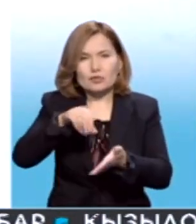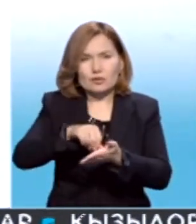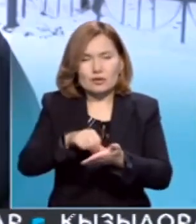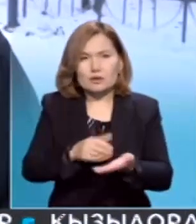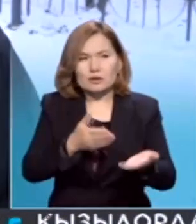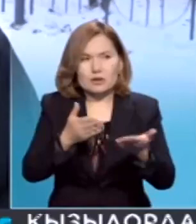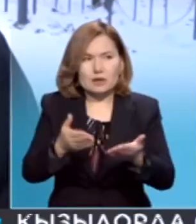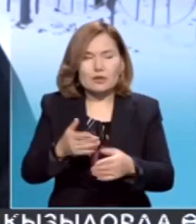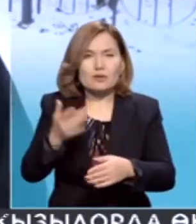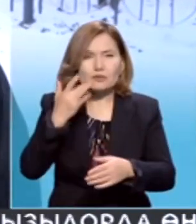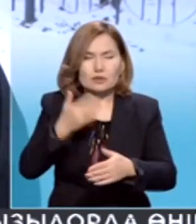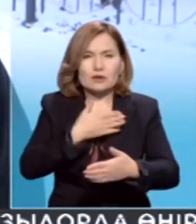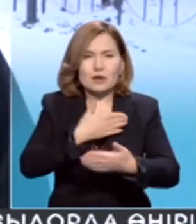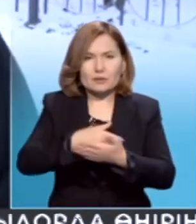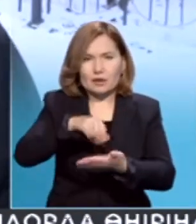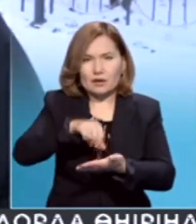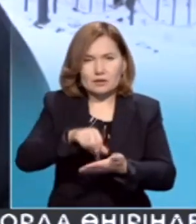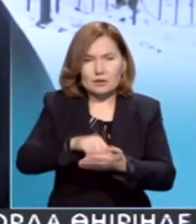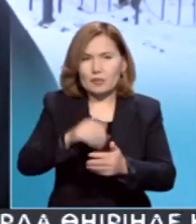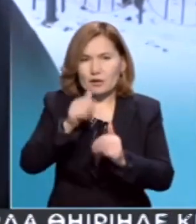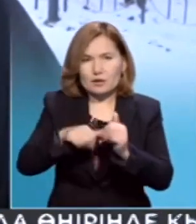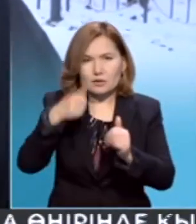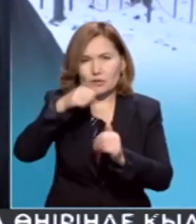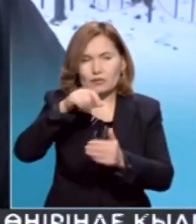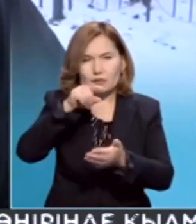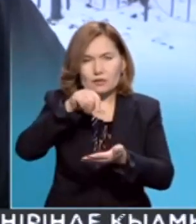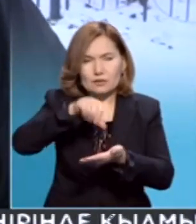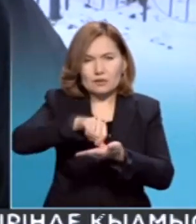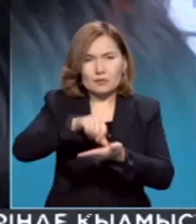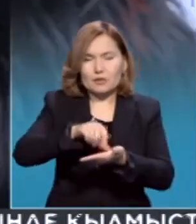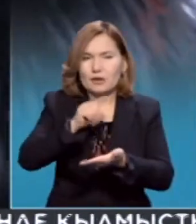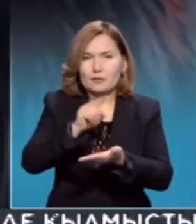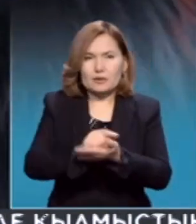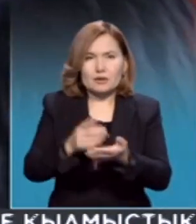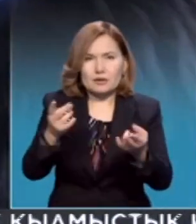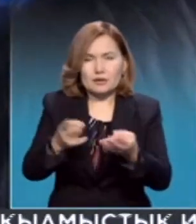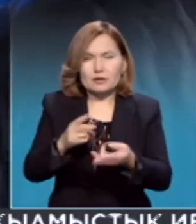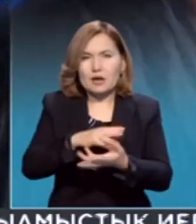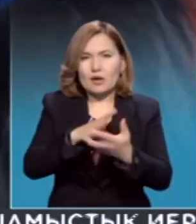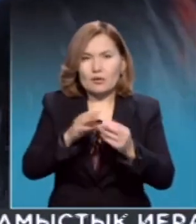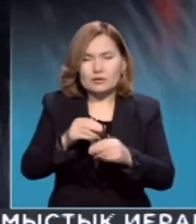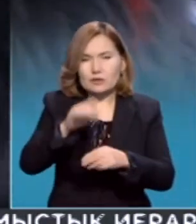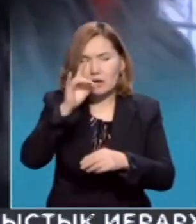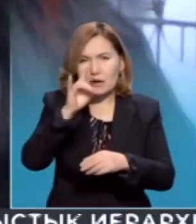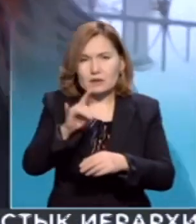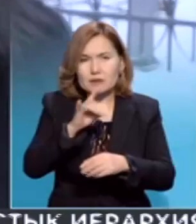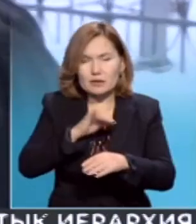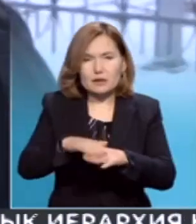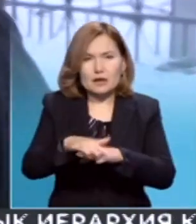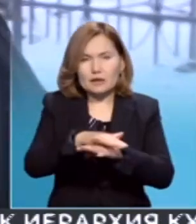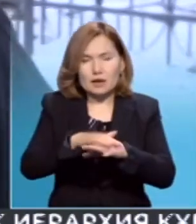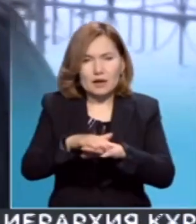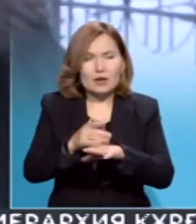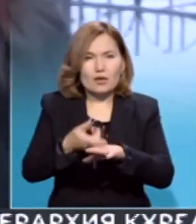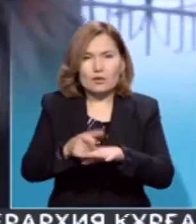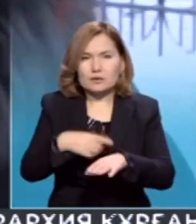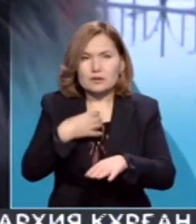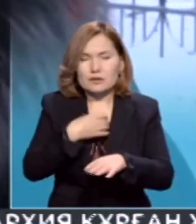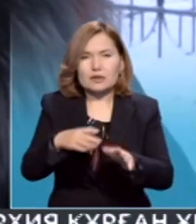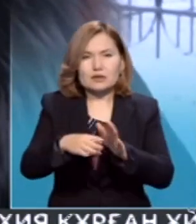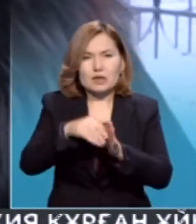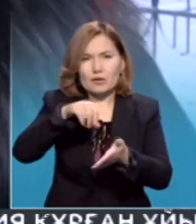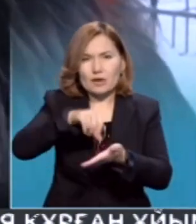болған кезде. Қатысамыз обязательно. Міндетті түрде барамыз. Еліміз үшін, еліміздің болашағы үшін